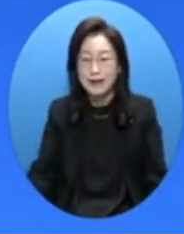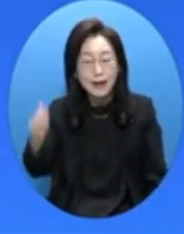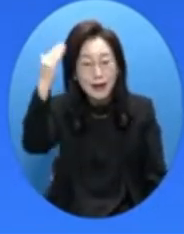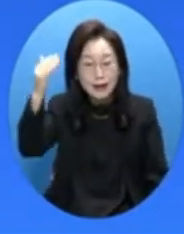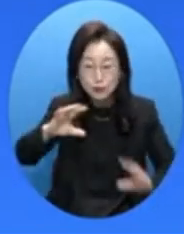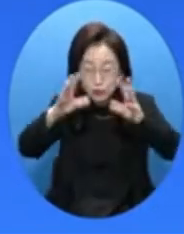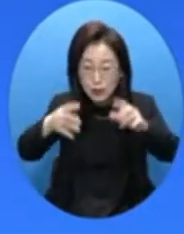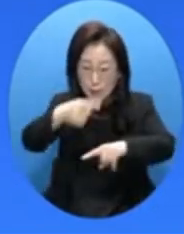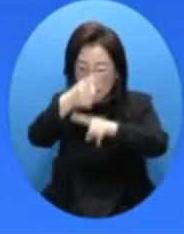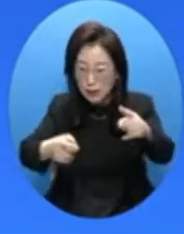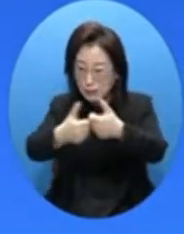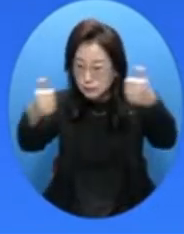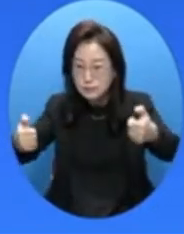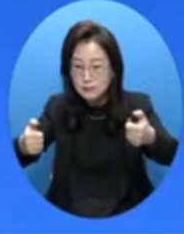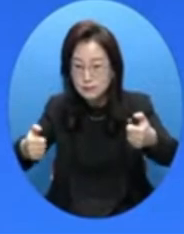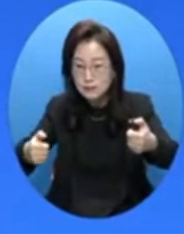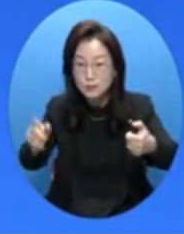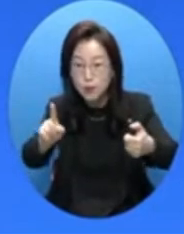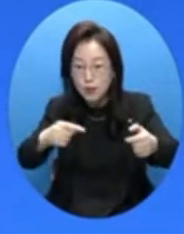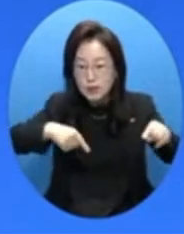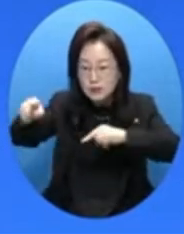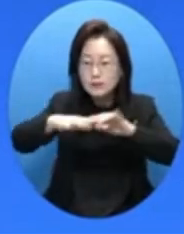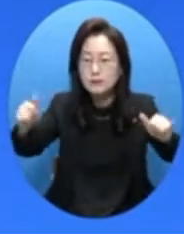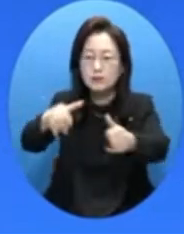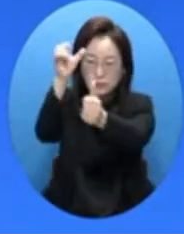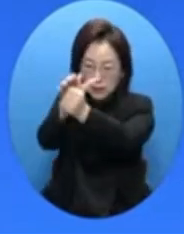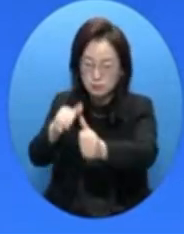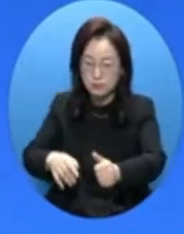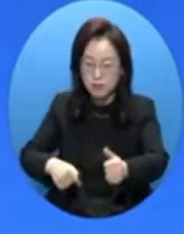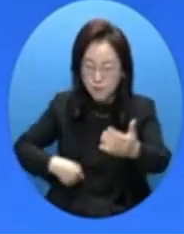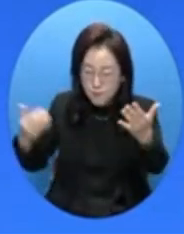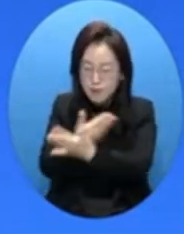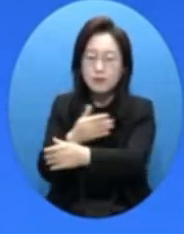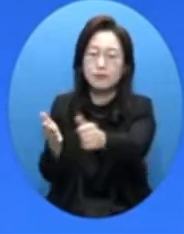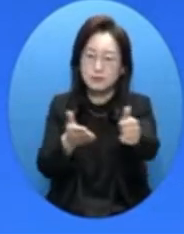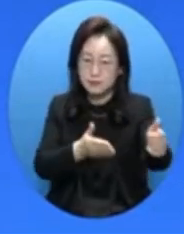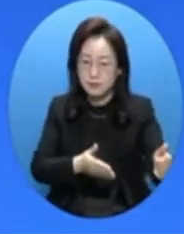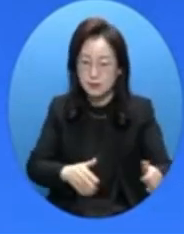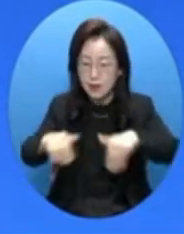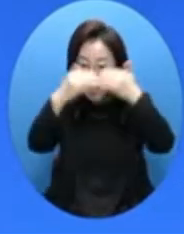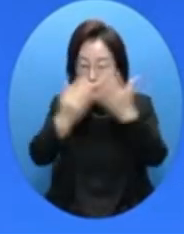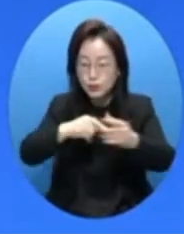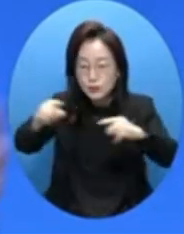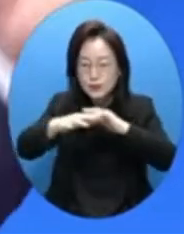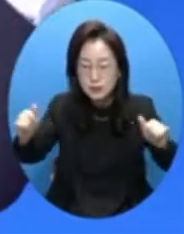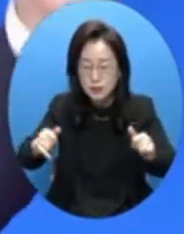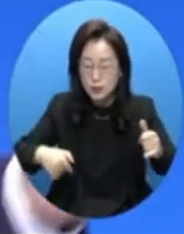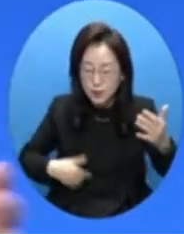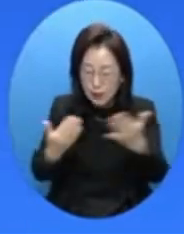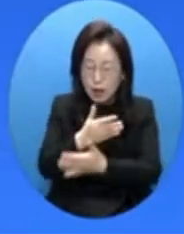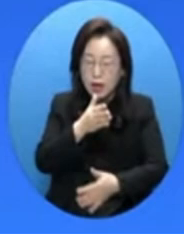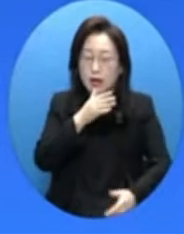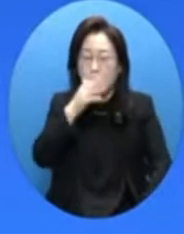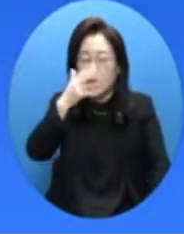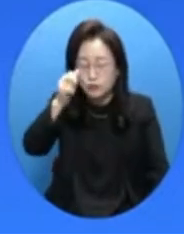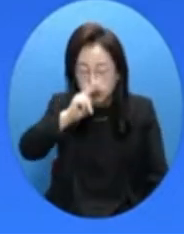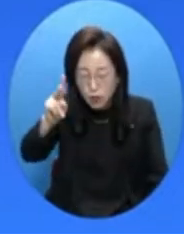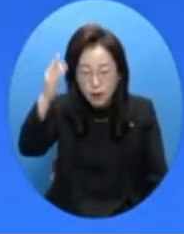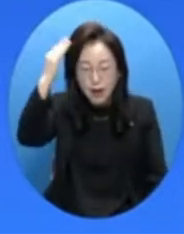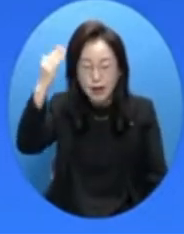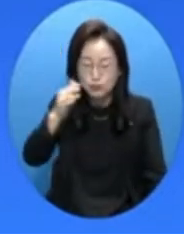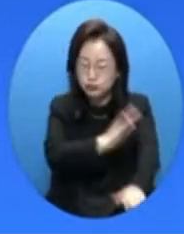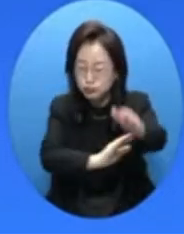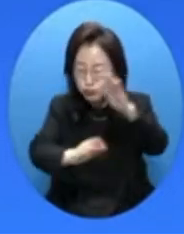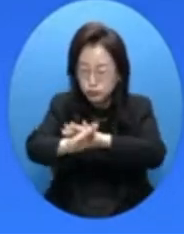반쪽으로 나누는 것은 정치인들이 책임을 져야 됩니다 회개해야 됩니다 모든 정치를 회개하고 주여 우리 대한민국이 잘